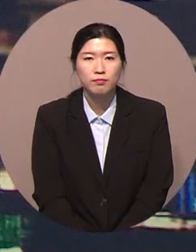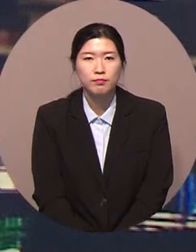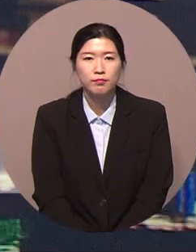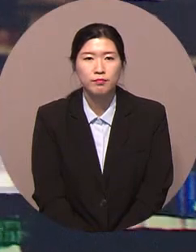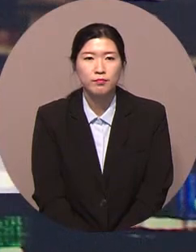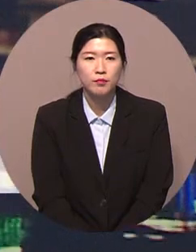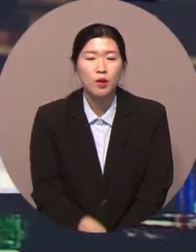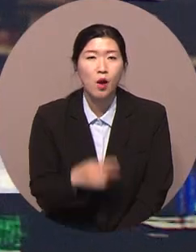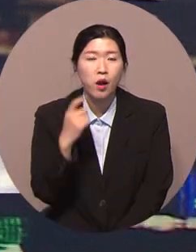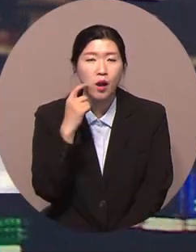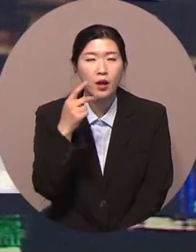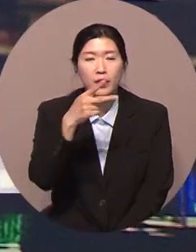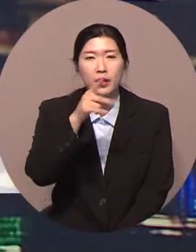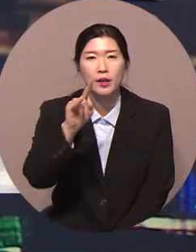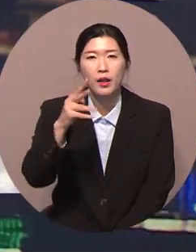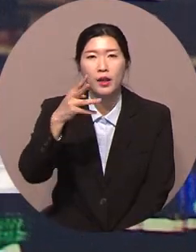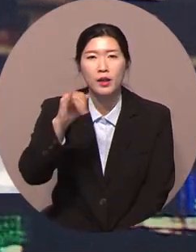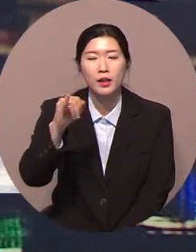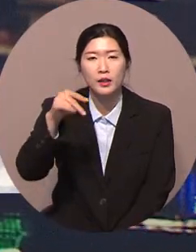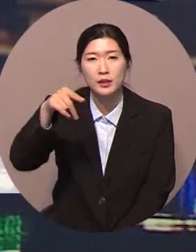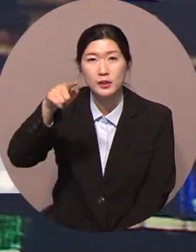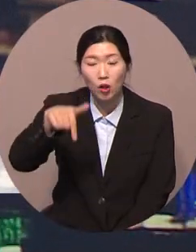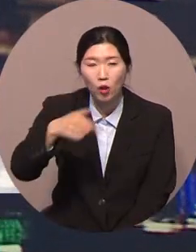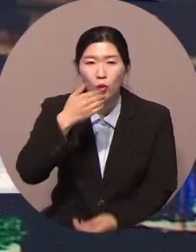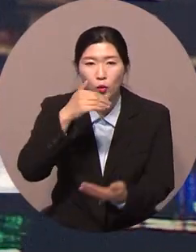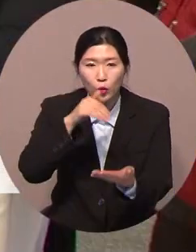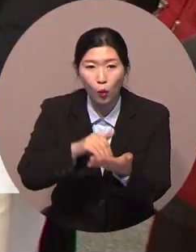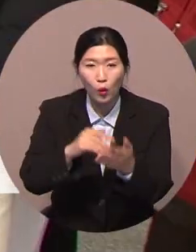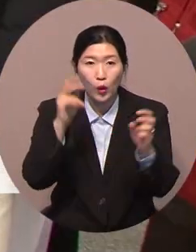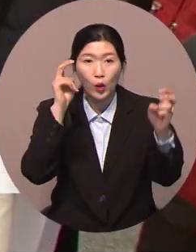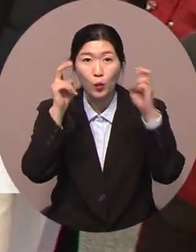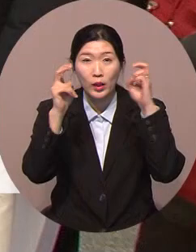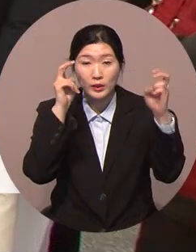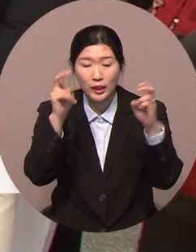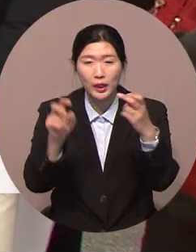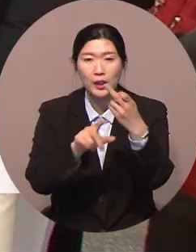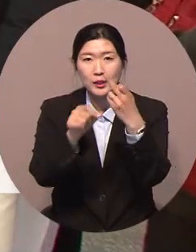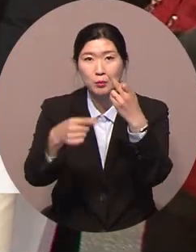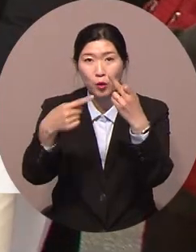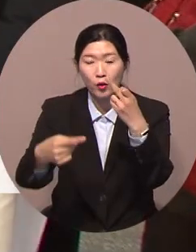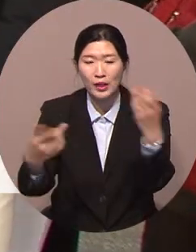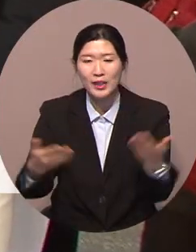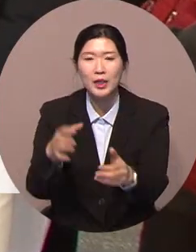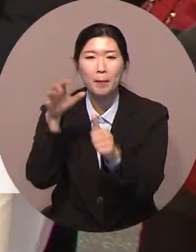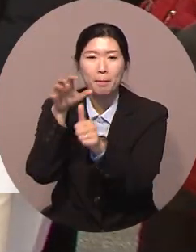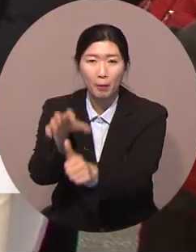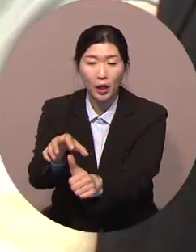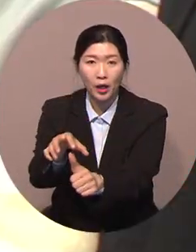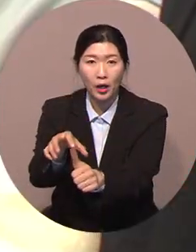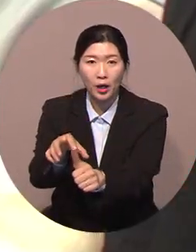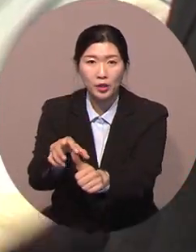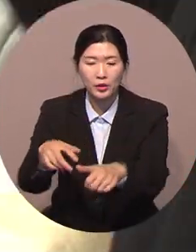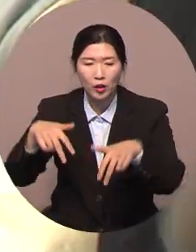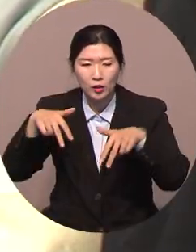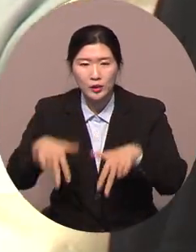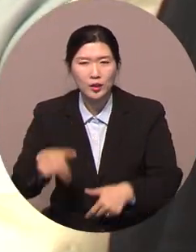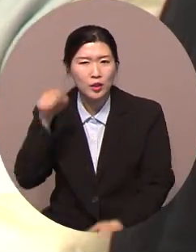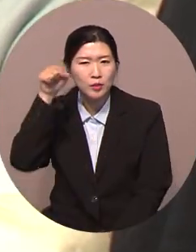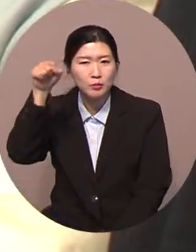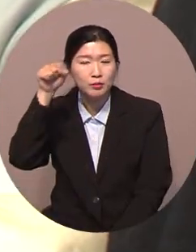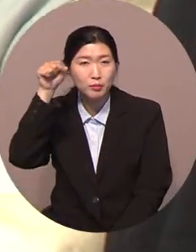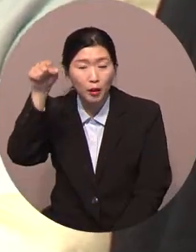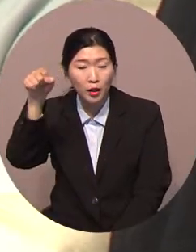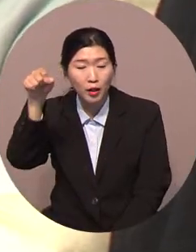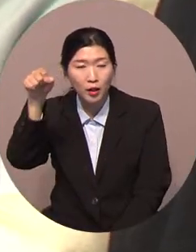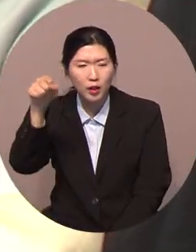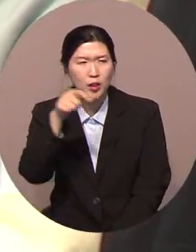인조 대리석 전문업체인 대전 라이온 캠텍이 지난 1일자로 직장 폐쇄를 한 가운데 노동조합이 기자 회견을 열고